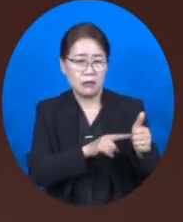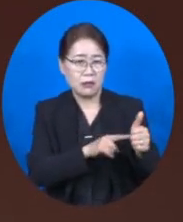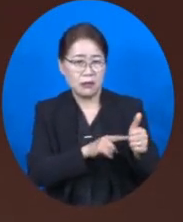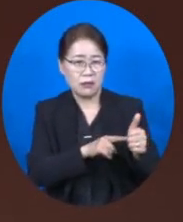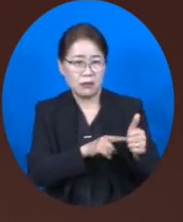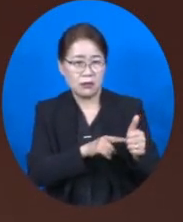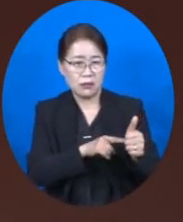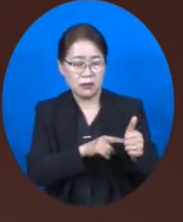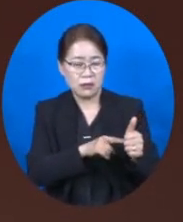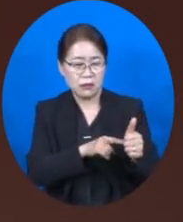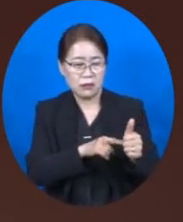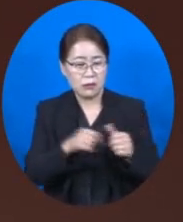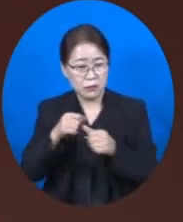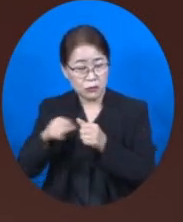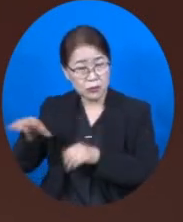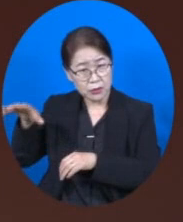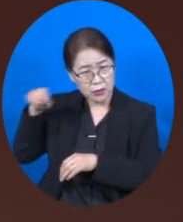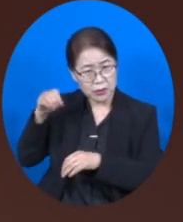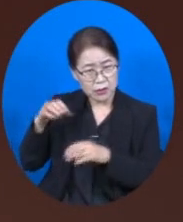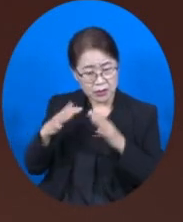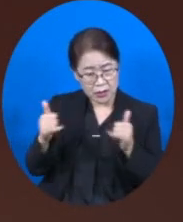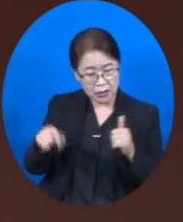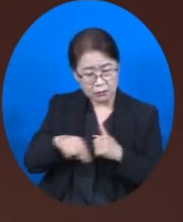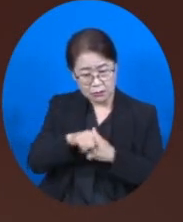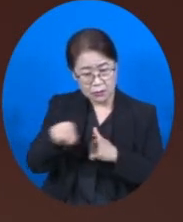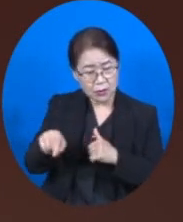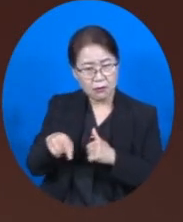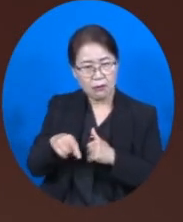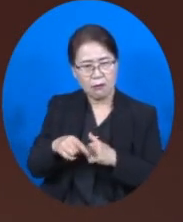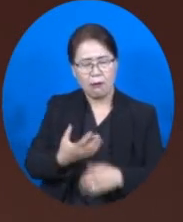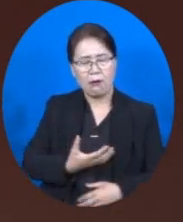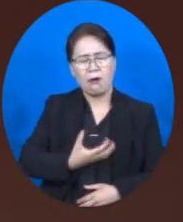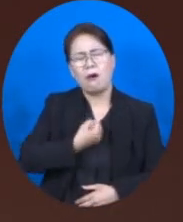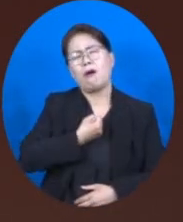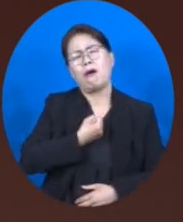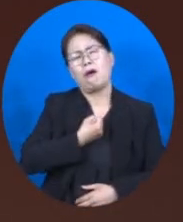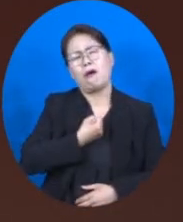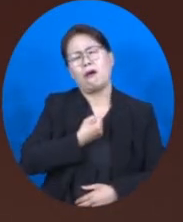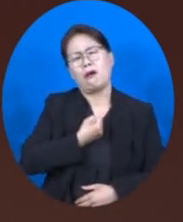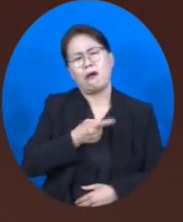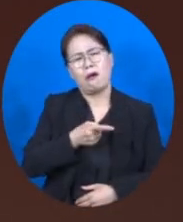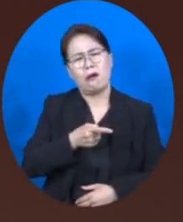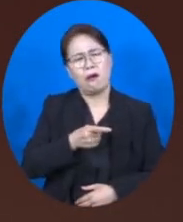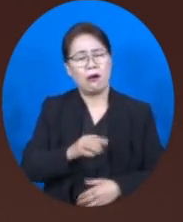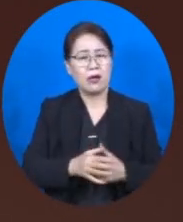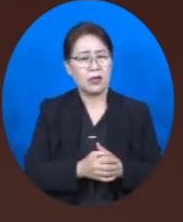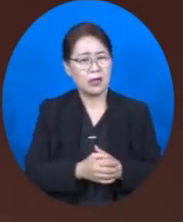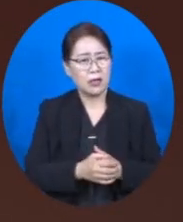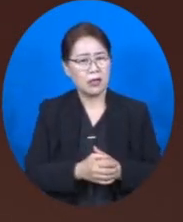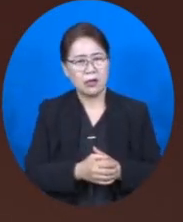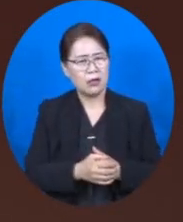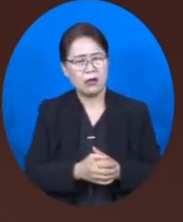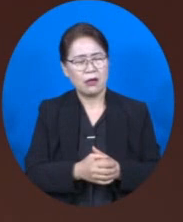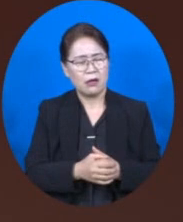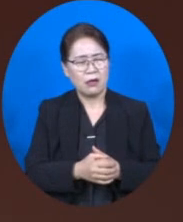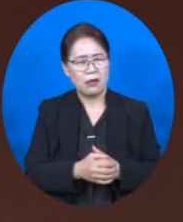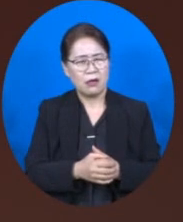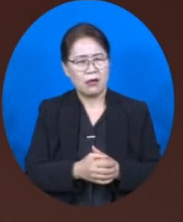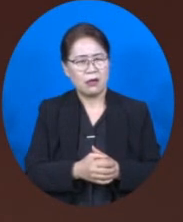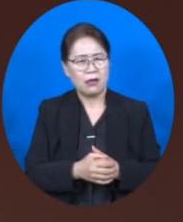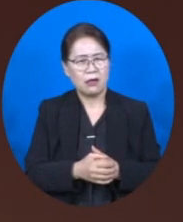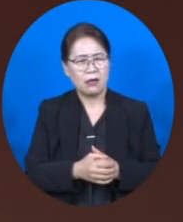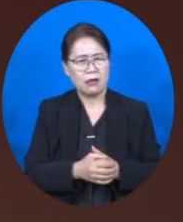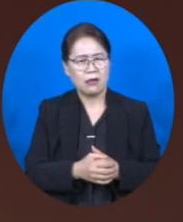소식을들은 당시의 사람들에게는 너무나 충격적이었어요 이거는 있을 수가 없는